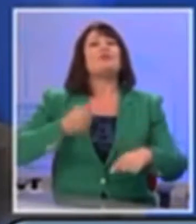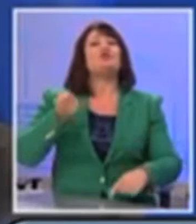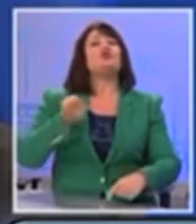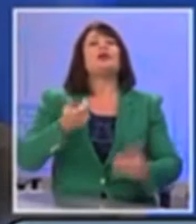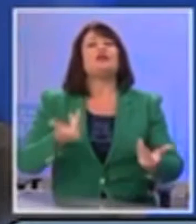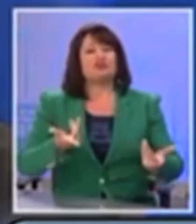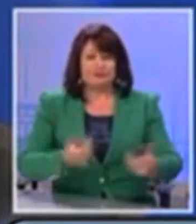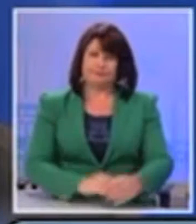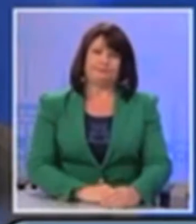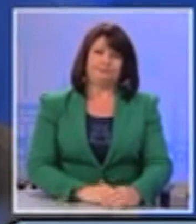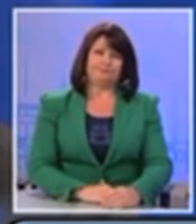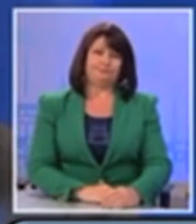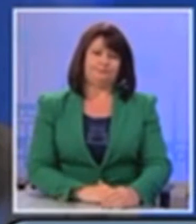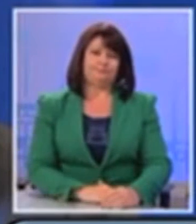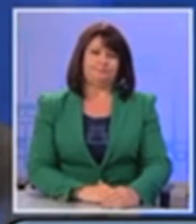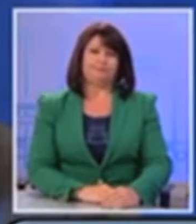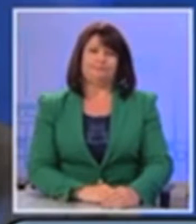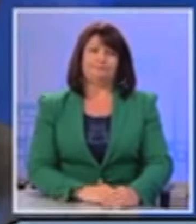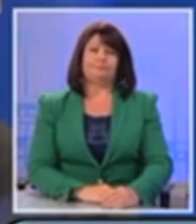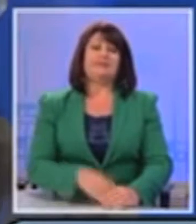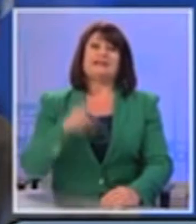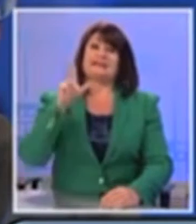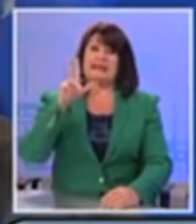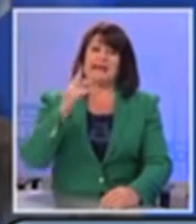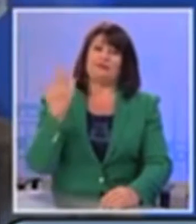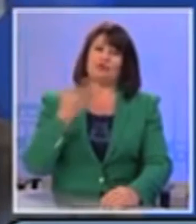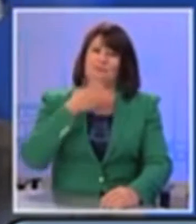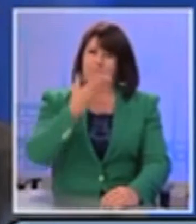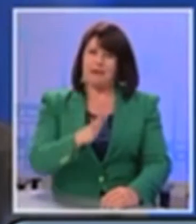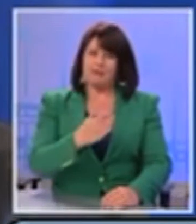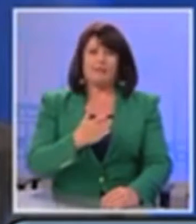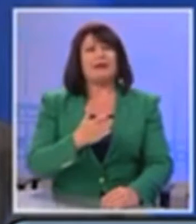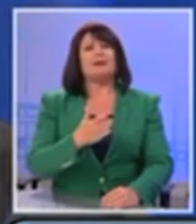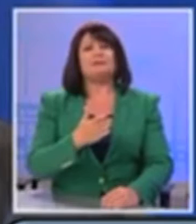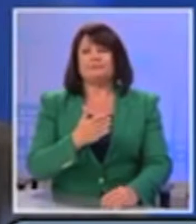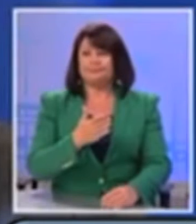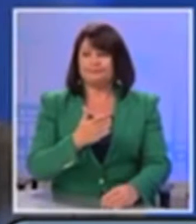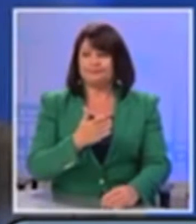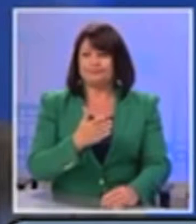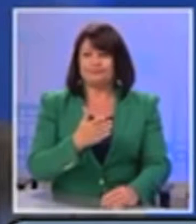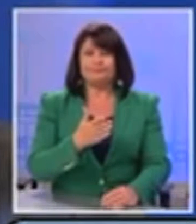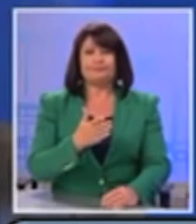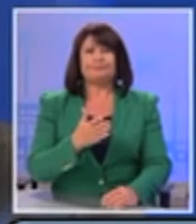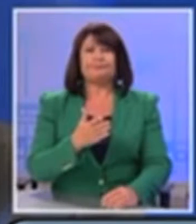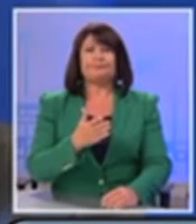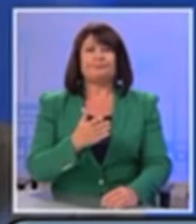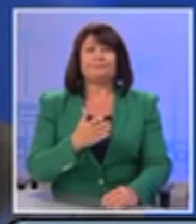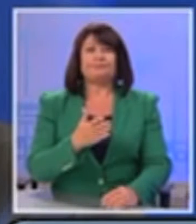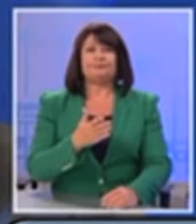Lors de cette assemblée qui s'est tenue à Genève, donc 4 jours après l'adoption de la résolution dont je viens de